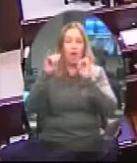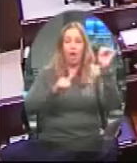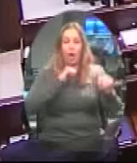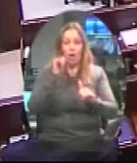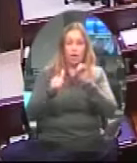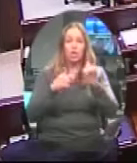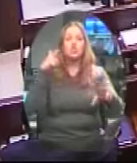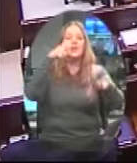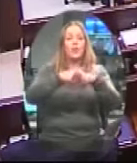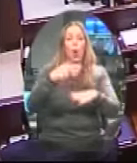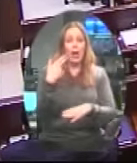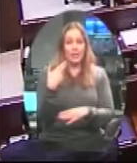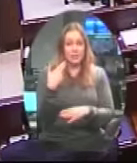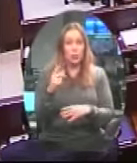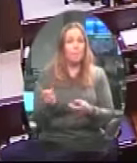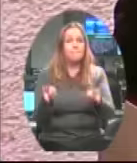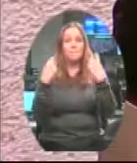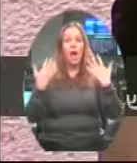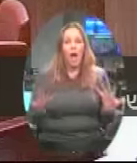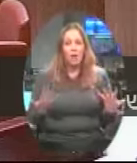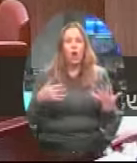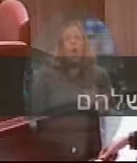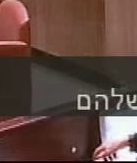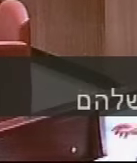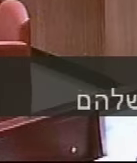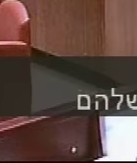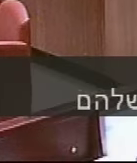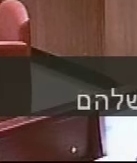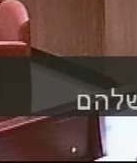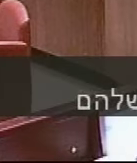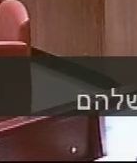להרצוג בנאומו, באה מכיוונה של חנין זועבי.